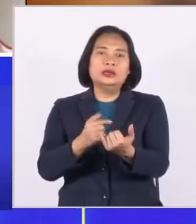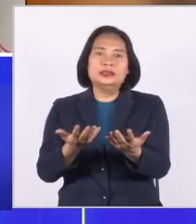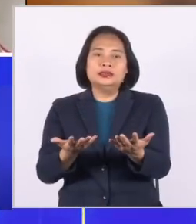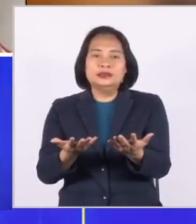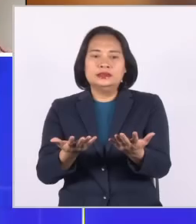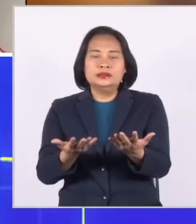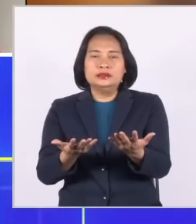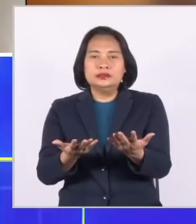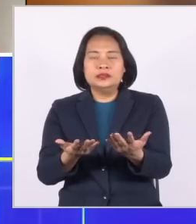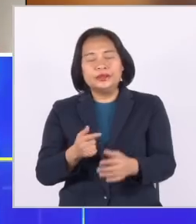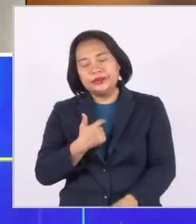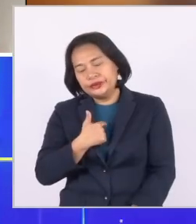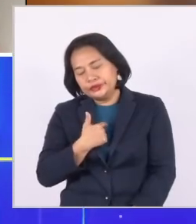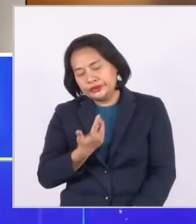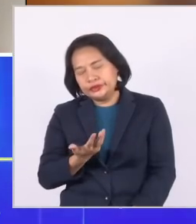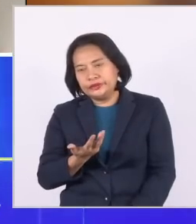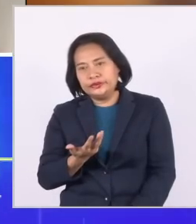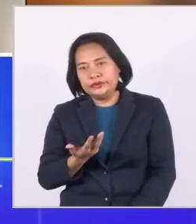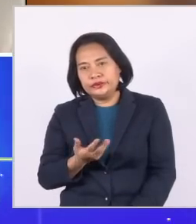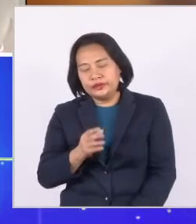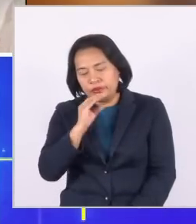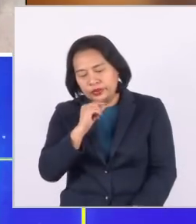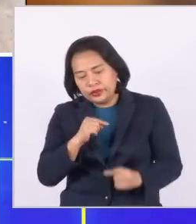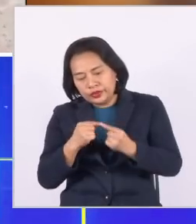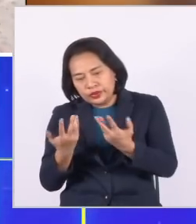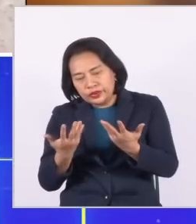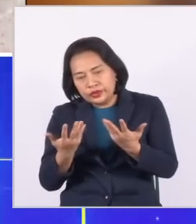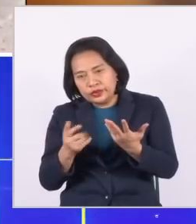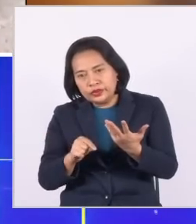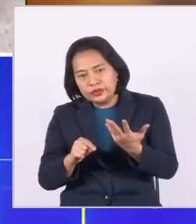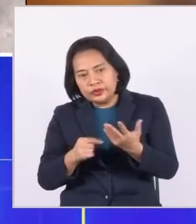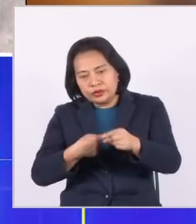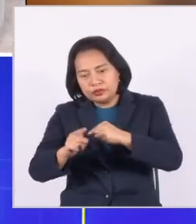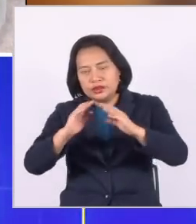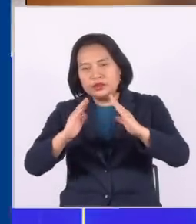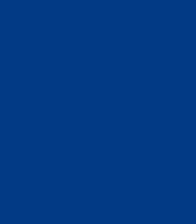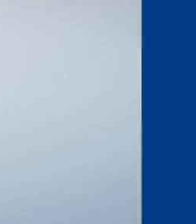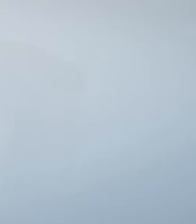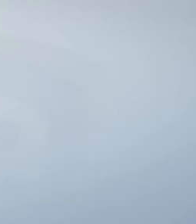ำสิเว่า ค่ะจบแค่นี้ไม่รู้ว่ากลับวัดหรือไปไหนหรือเปล่าก็ไม่รู ้ค่ะ